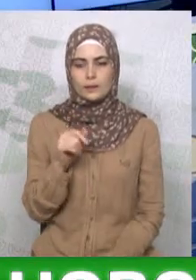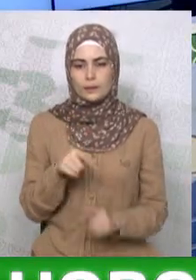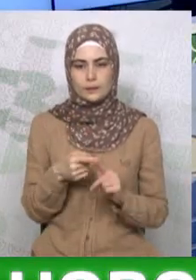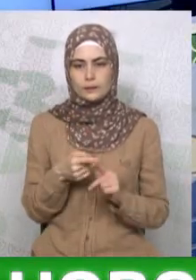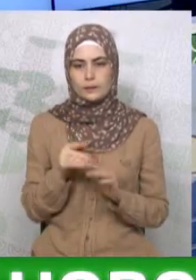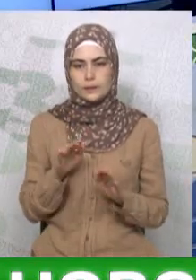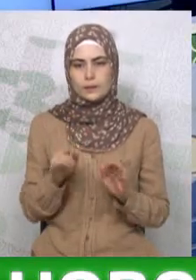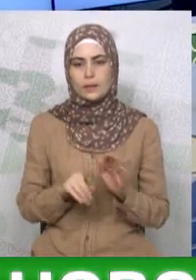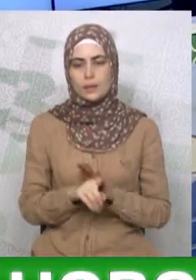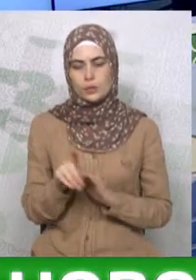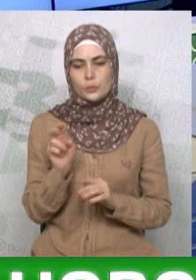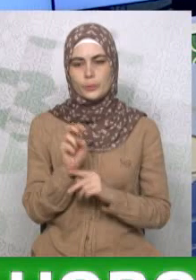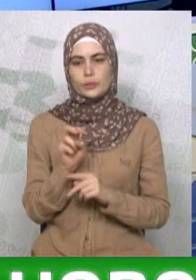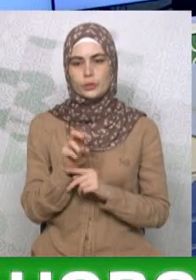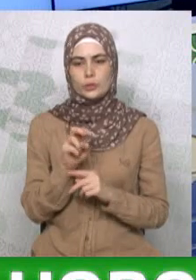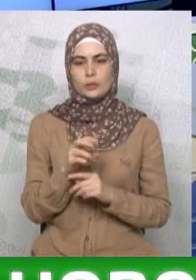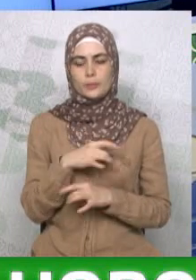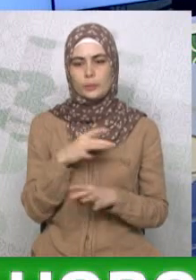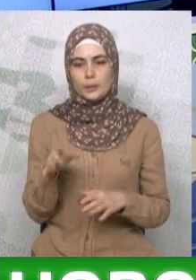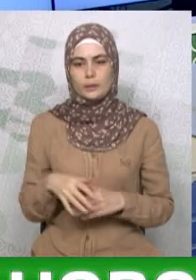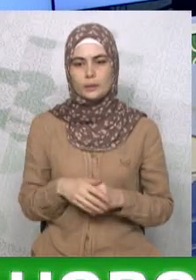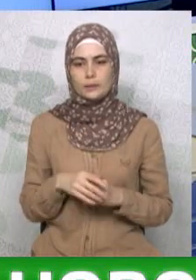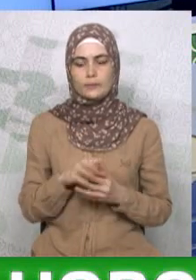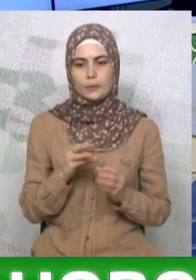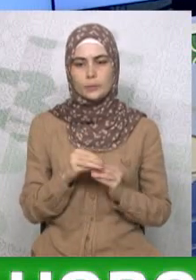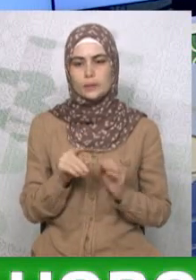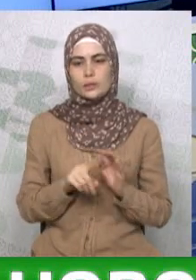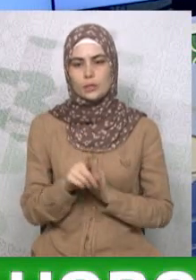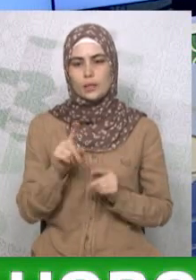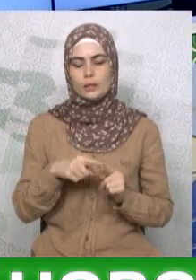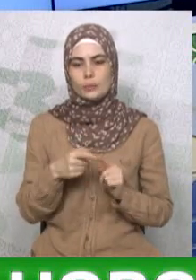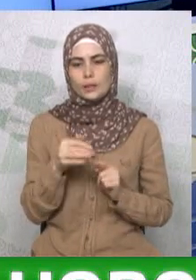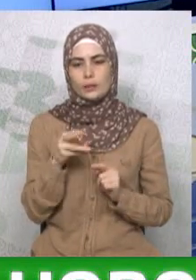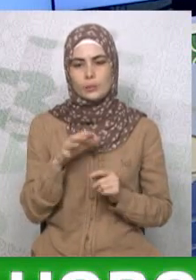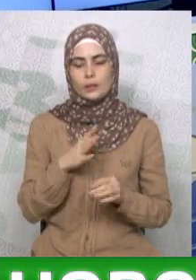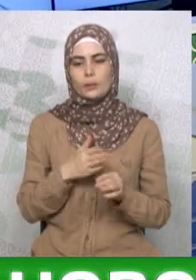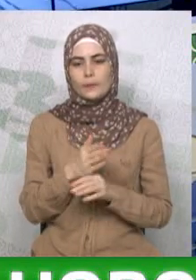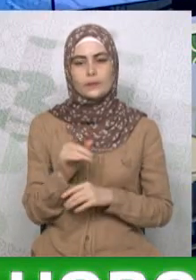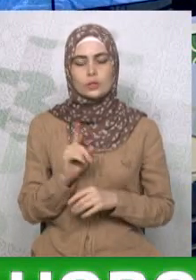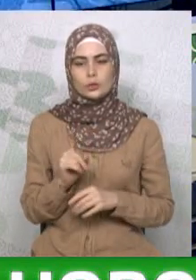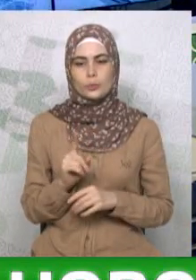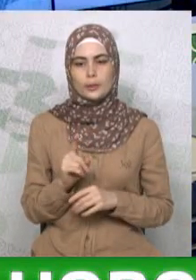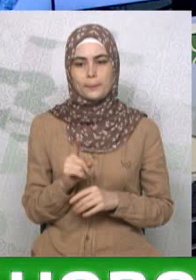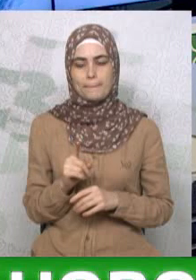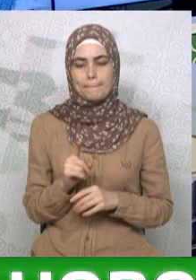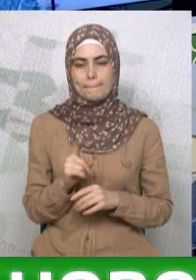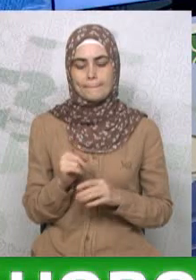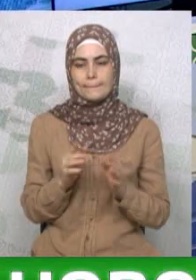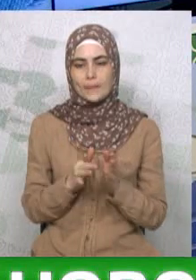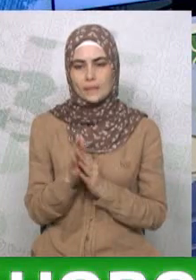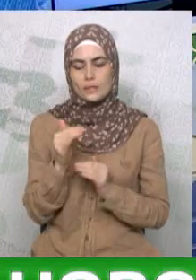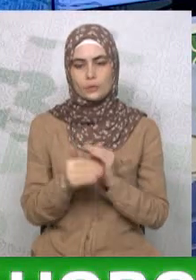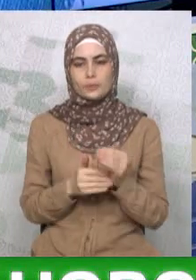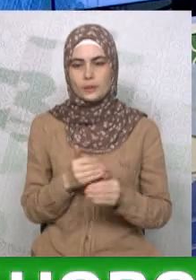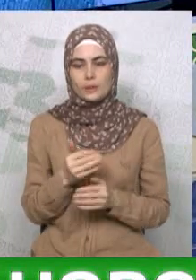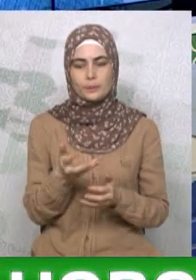дети начали посещать мероприятия. Вообще изначально эта программа, она была направлена на то, что подрастающее